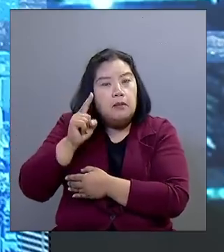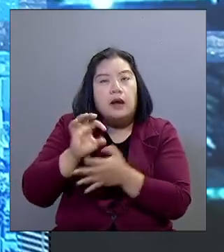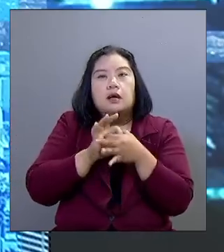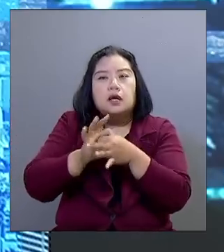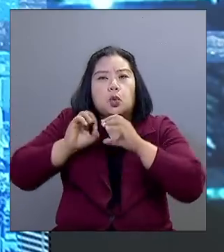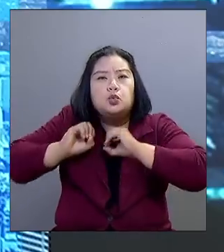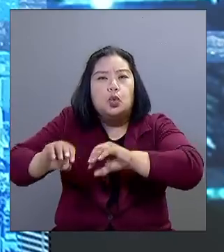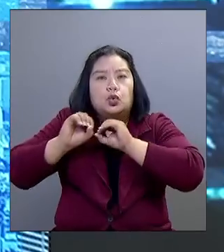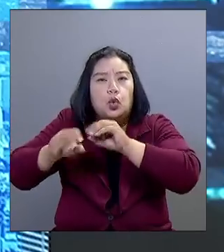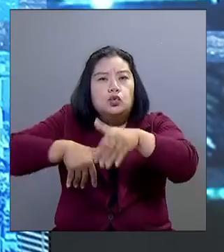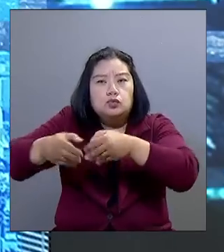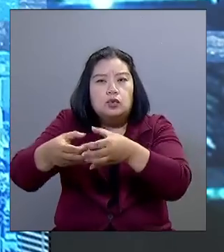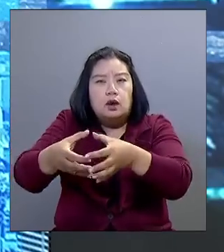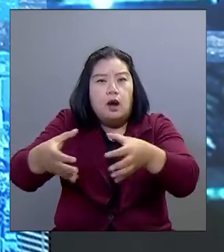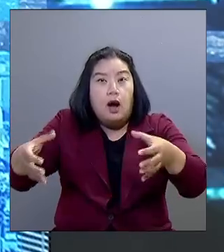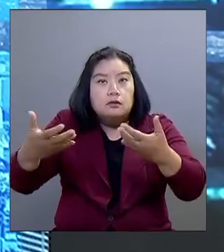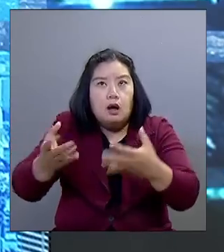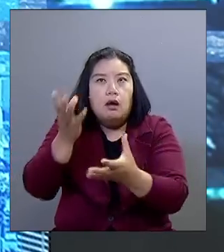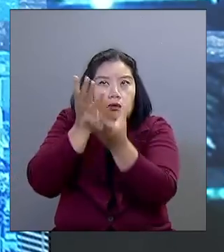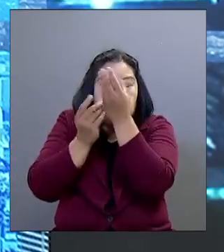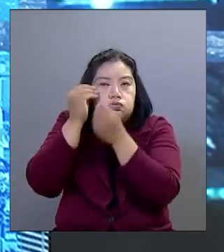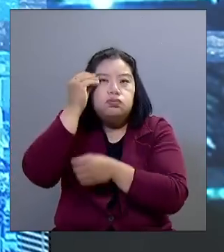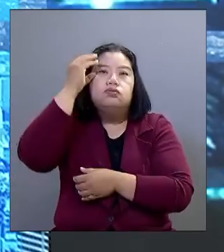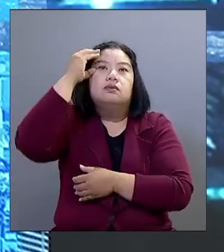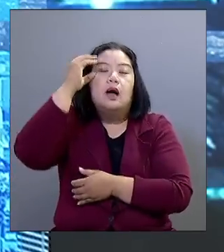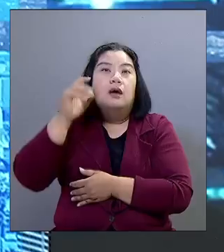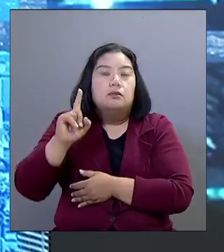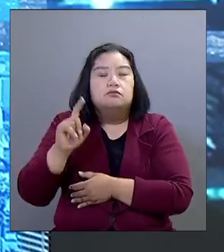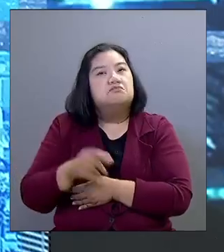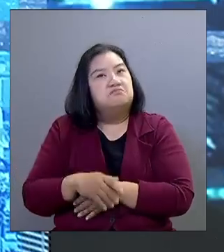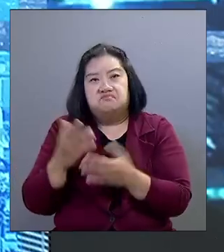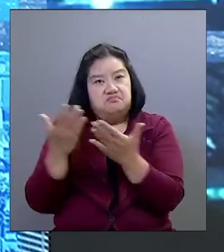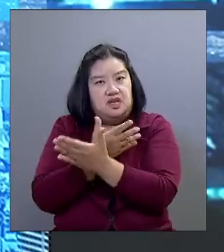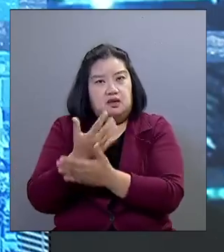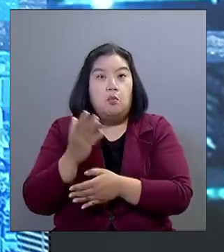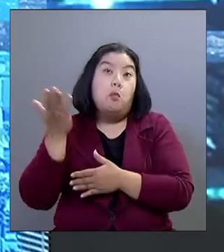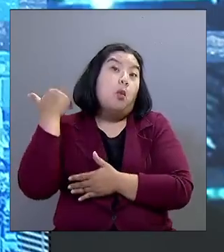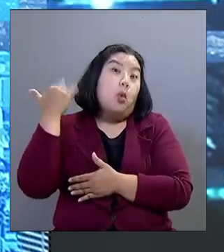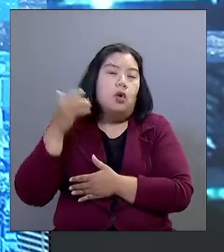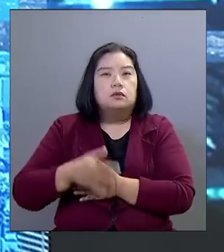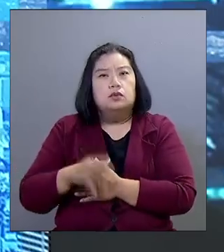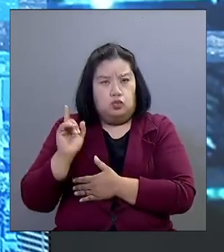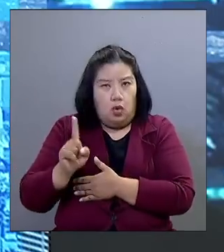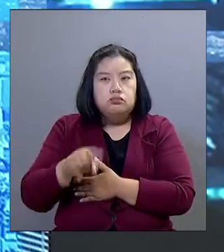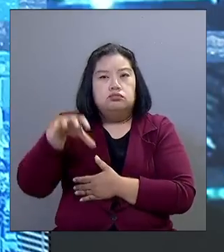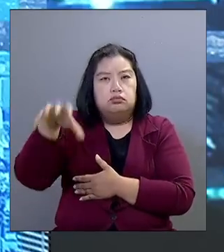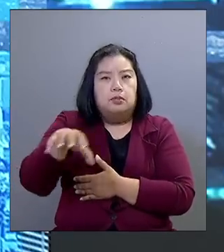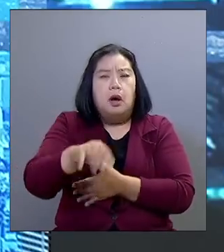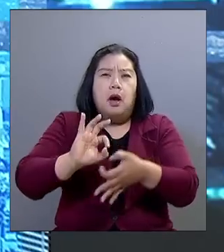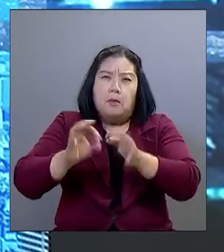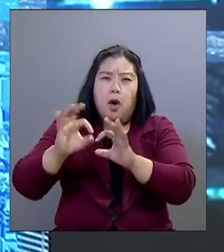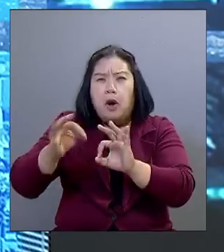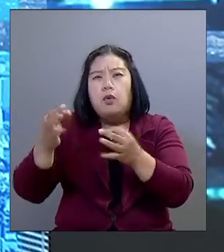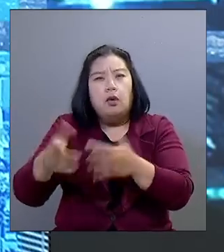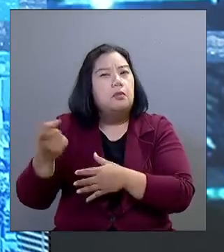ะคะแล้วก็ต้องบอกว่าพฤติกรรมในการเผาฟางข้าวเปลี่ยนไปค่ะจากเมืองที่เคยต้องมาเผาฟางข้าวหลังจากฤดูเก็บเกี่ยว